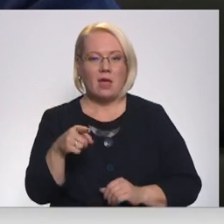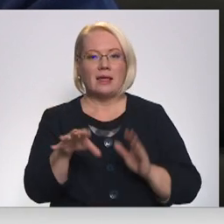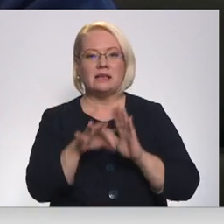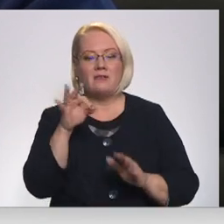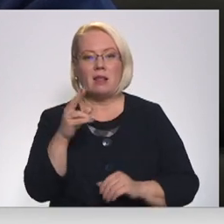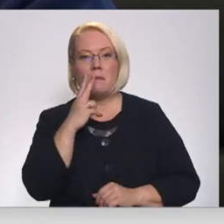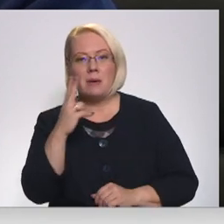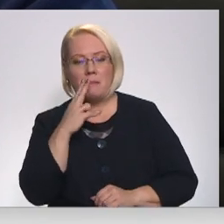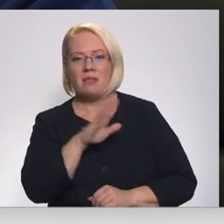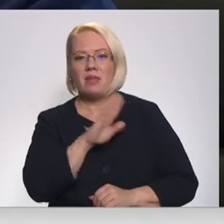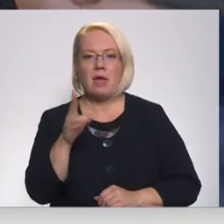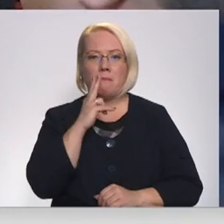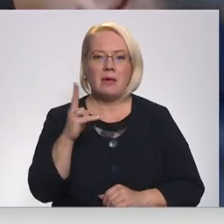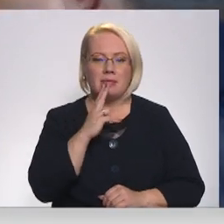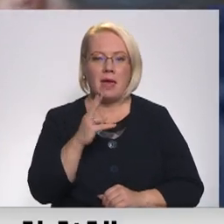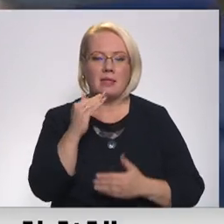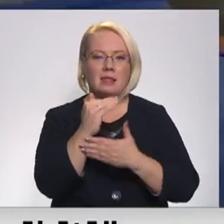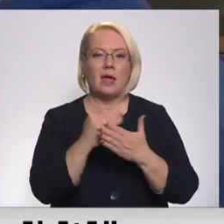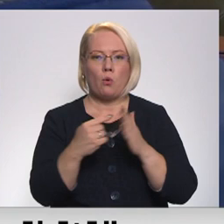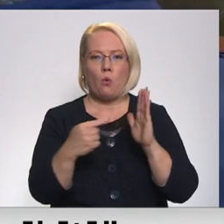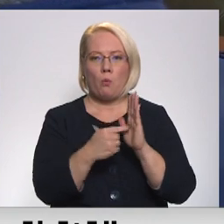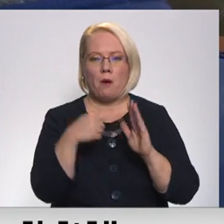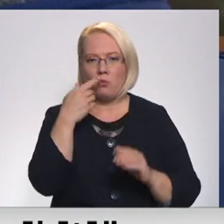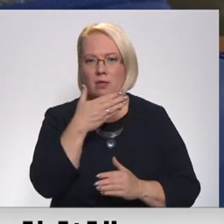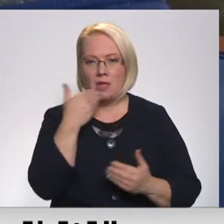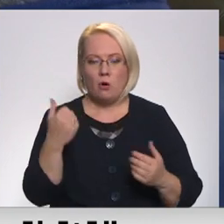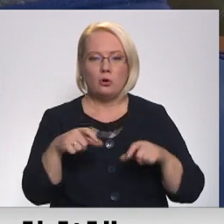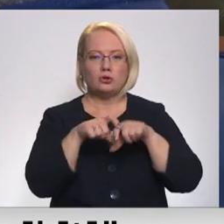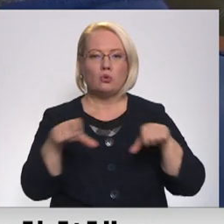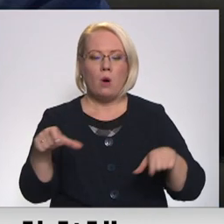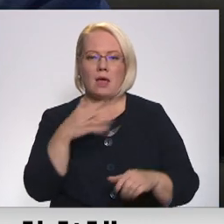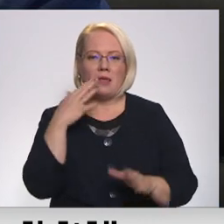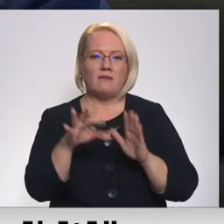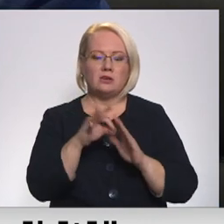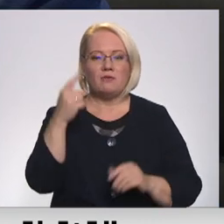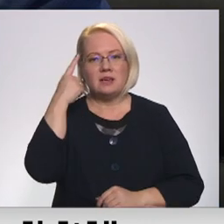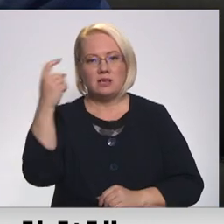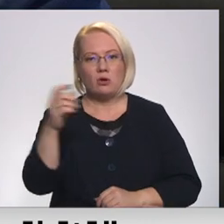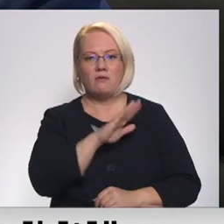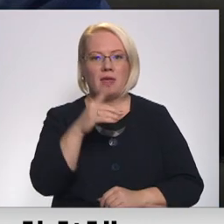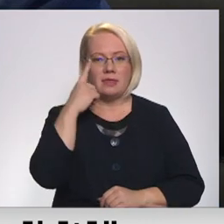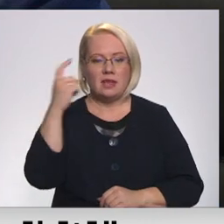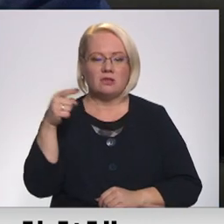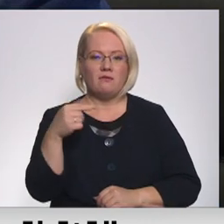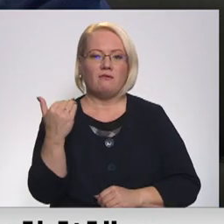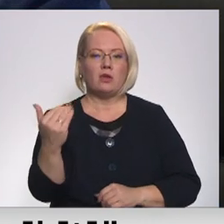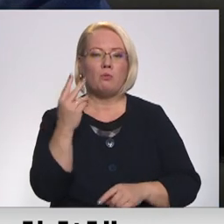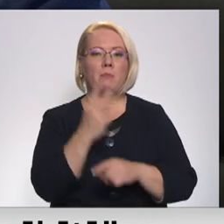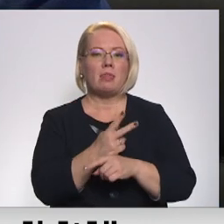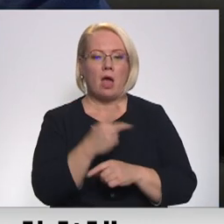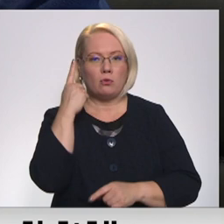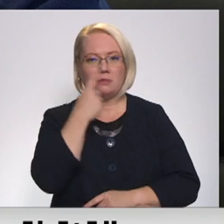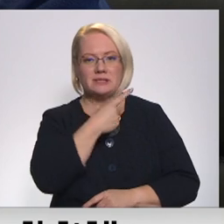smēķēt viņai nav likuma izpratnē. Arī mācību iestādēm nav izvēles vai ziņot vai neziņot, viņu pienākums ir ziņot par šādiem